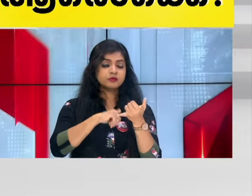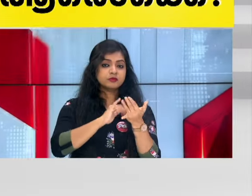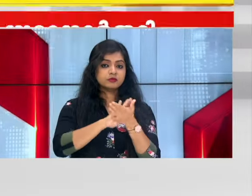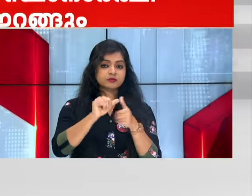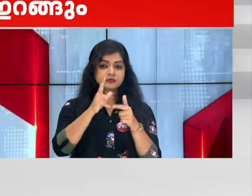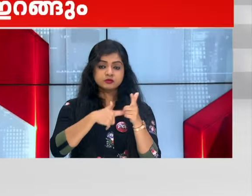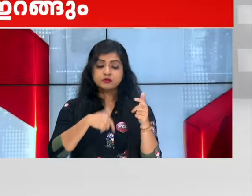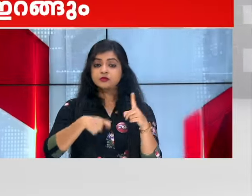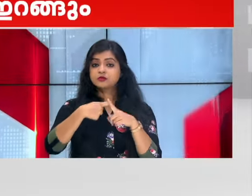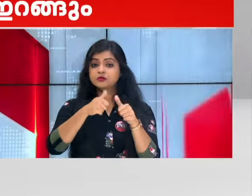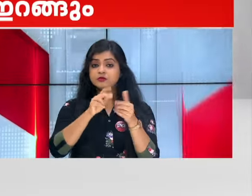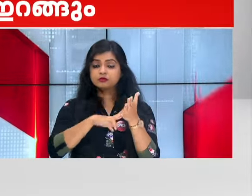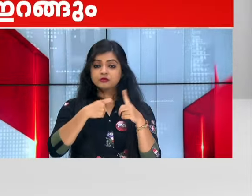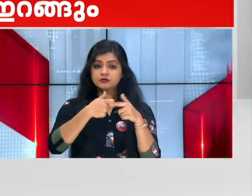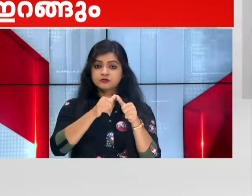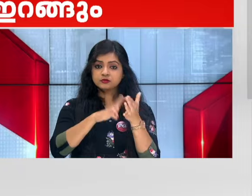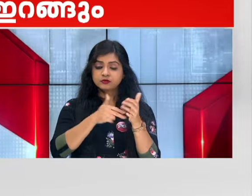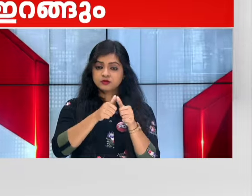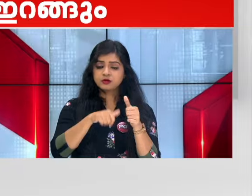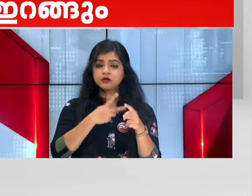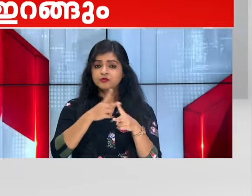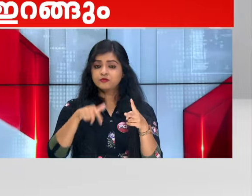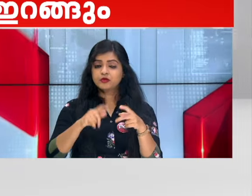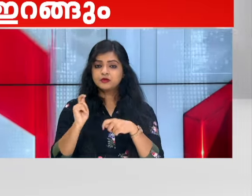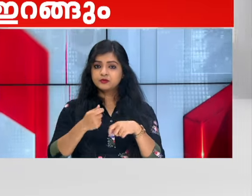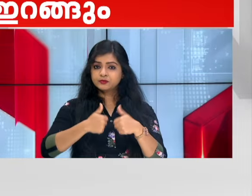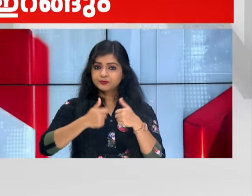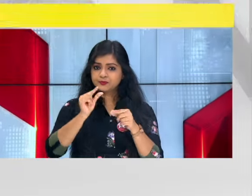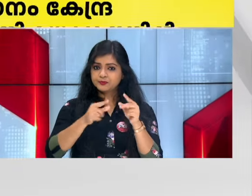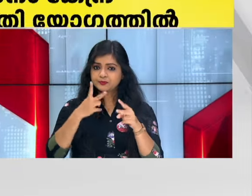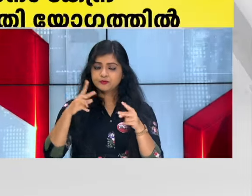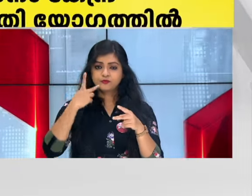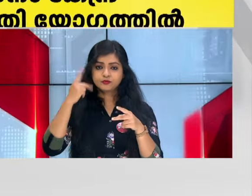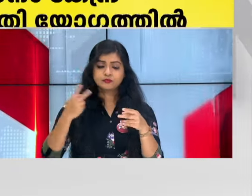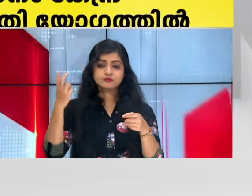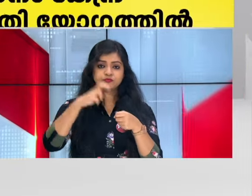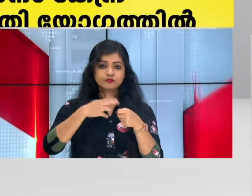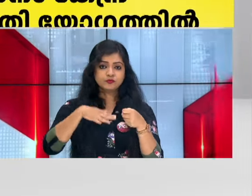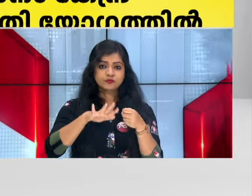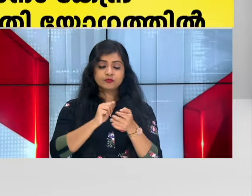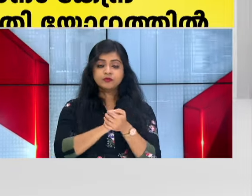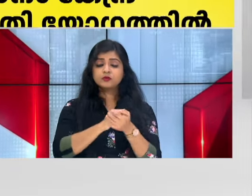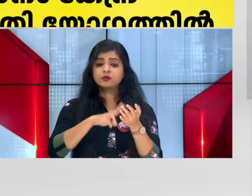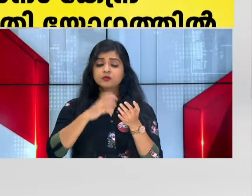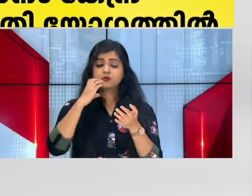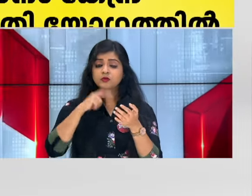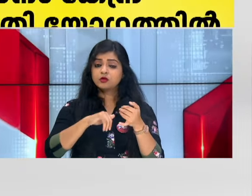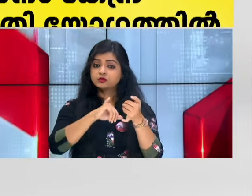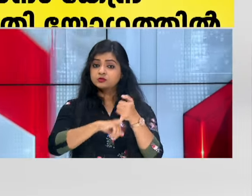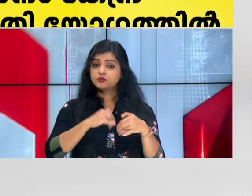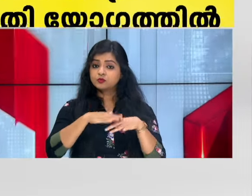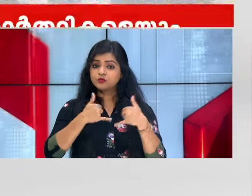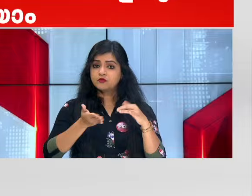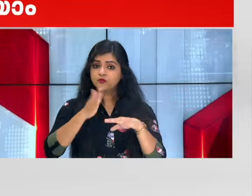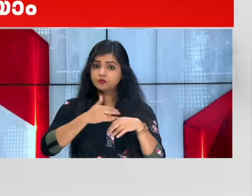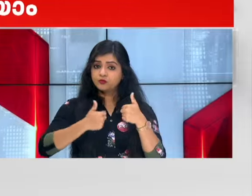താരം യുവരാജ് സിംഗ് തുടങ്ങിയവർ സ്ഥാനാർത്ഥികളായേക്കുമെന്നും സൂചനയുണ്ട്. പ്രധാനമന്ത്രി നരേന്ദ്രമോദി ദക്ഷിണേന്ത്യയിൽ നിന്ന് മത്സരിക്കുമോ എന്ന കാര്യത്തിലും തീരുമാനം ഇന്നറിയാം.